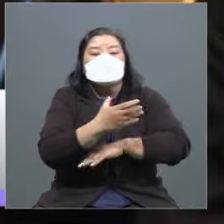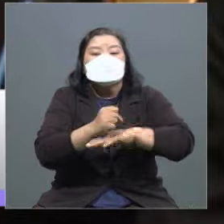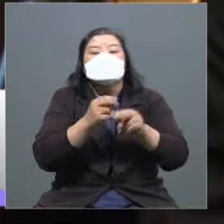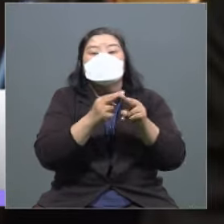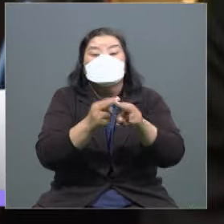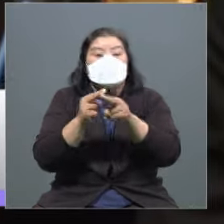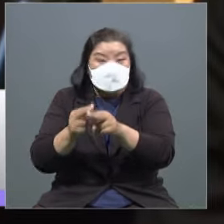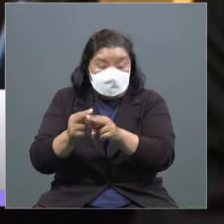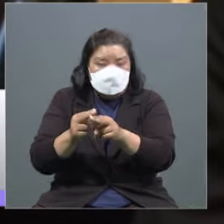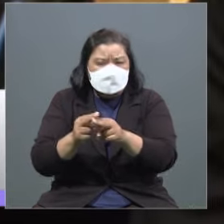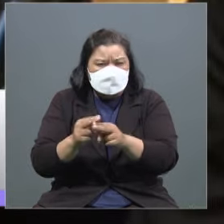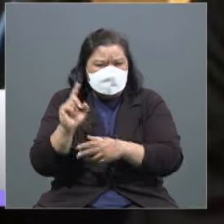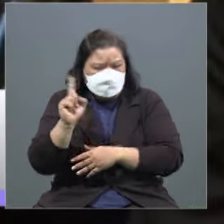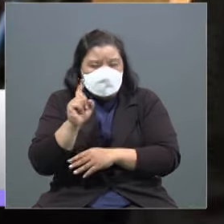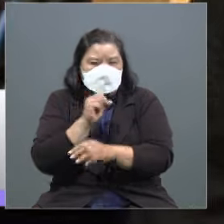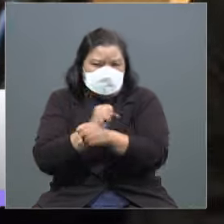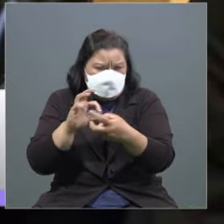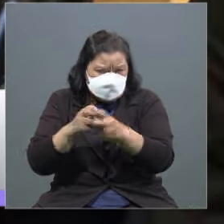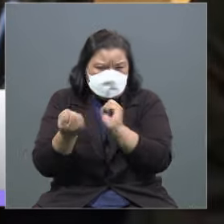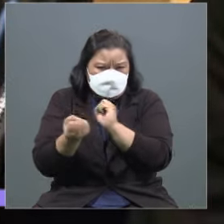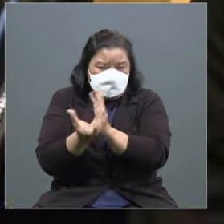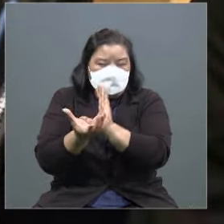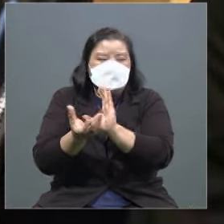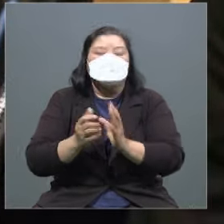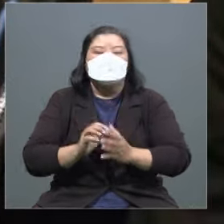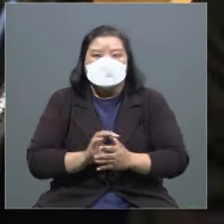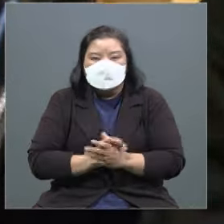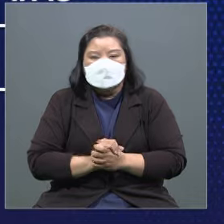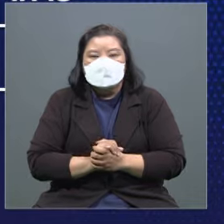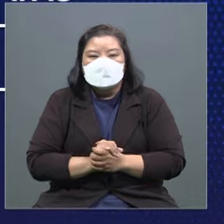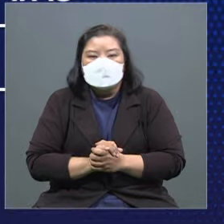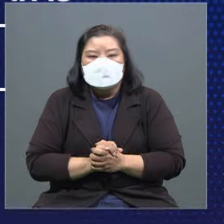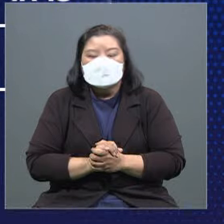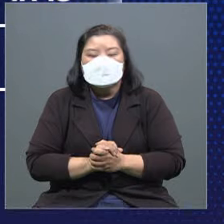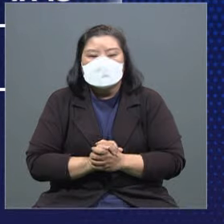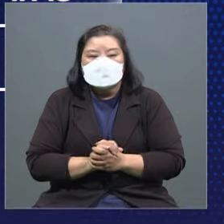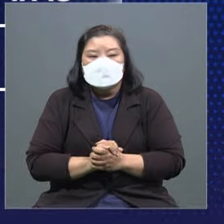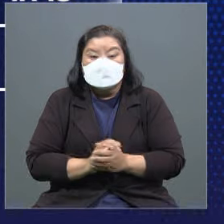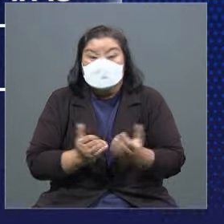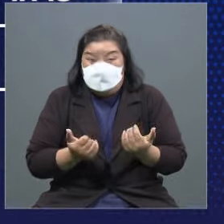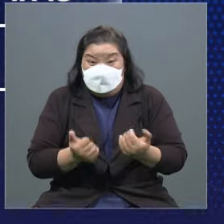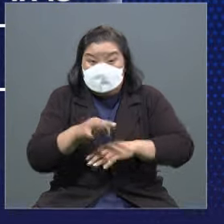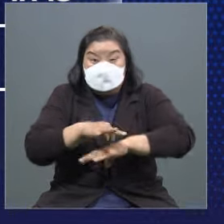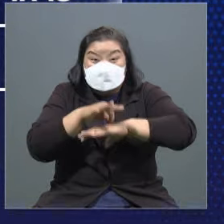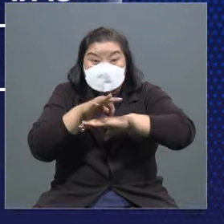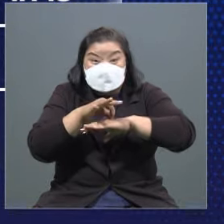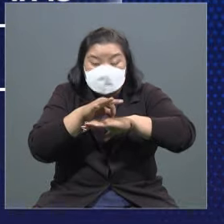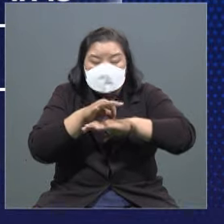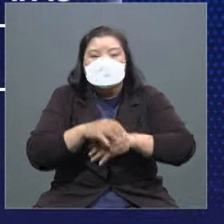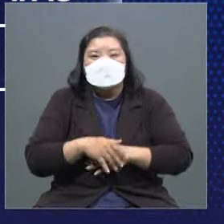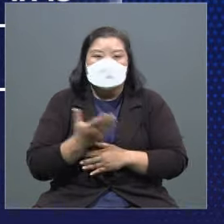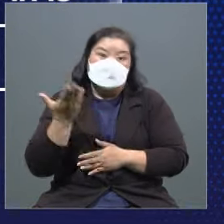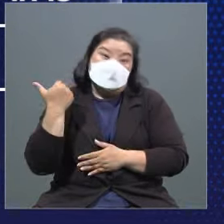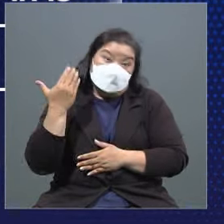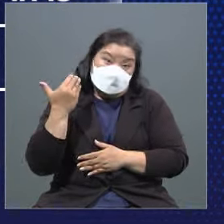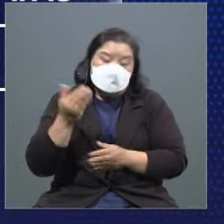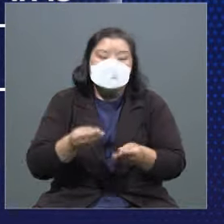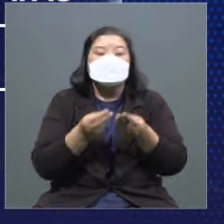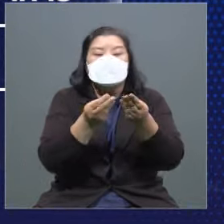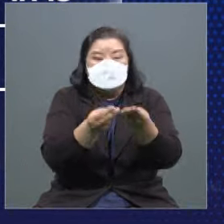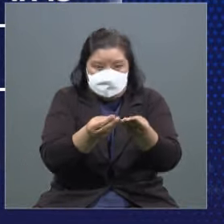ที่สุดจะได้เดินหน้าการทำงานได้อย่างต่อเนื่องครับทีนี้โควต้าที่มีการวางเอาไว้ก่อนหน้านี้นะครับก็คือ